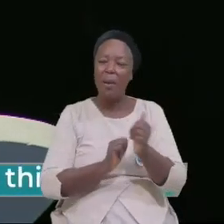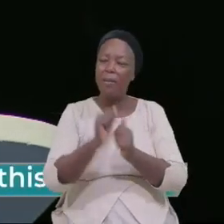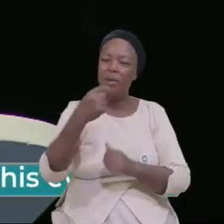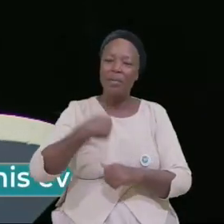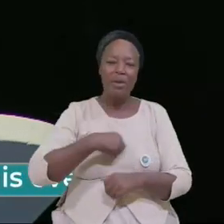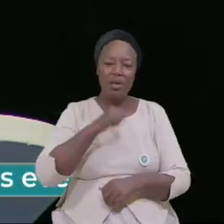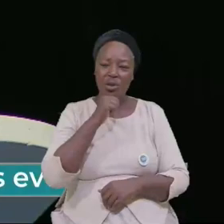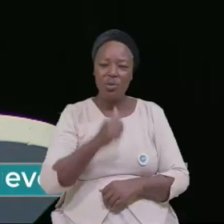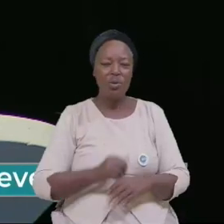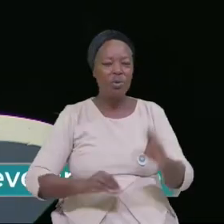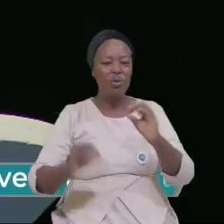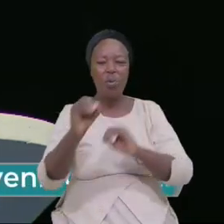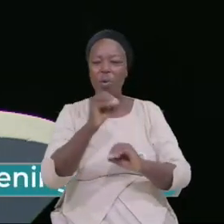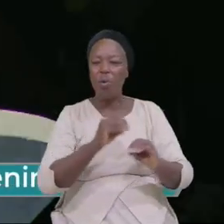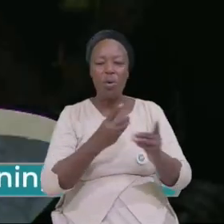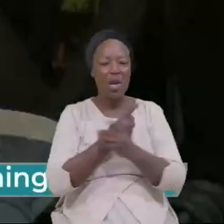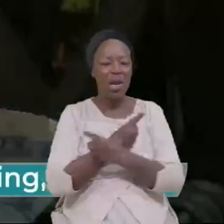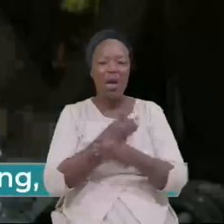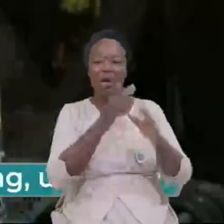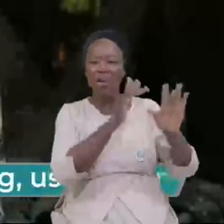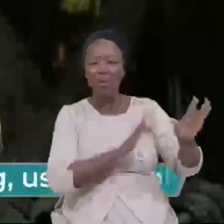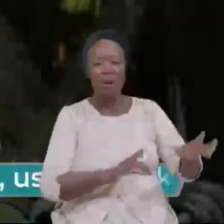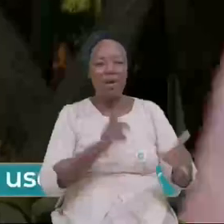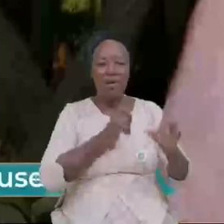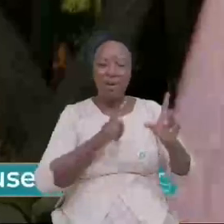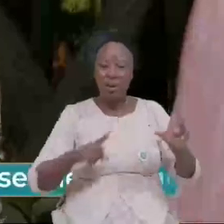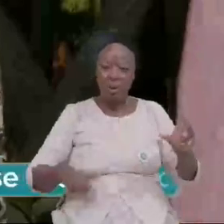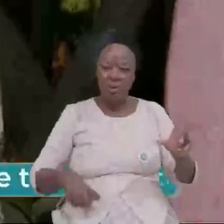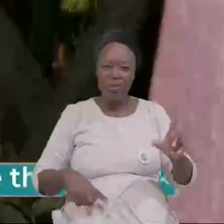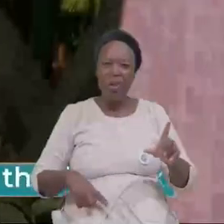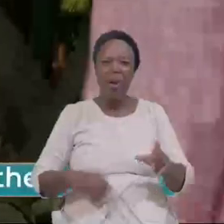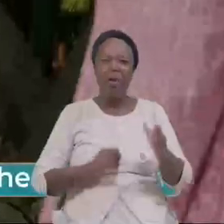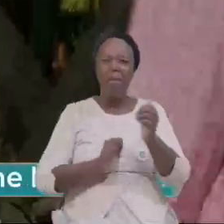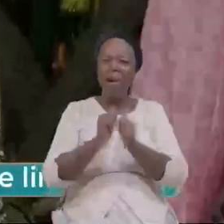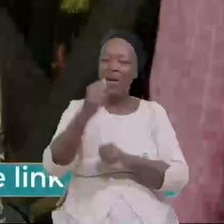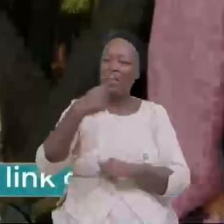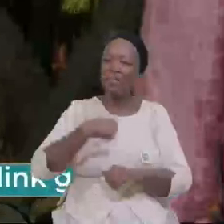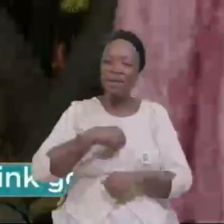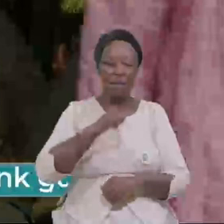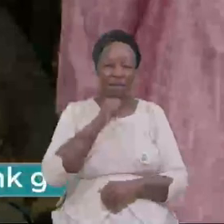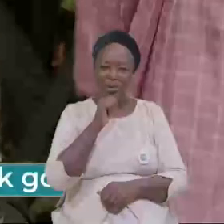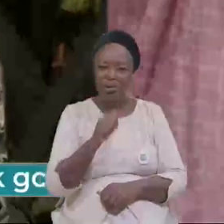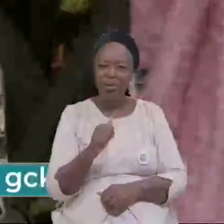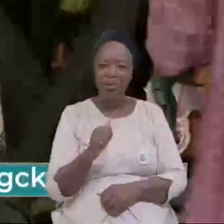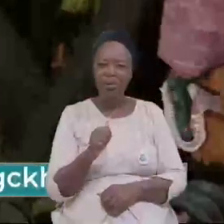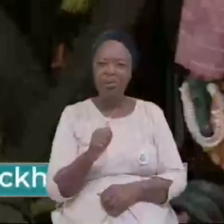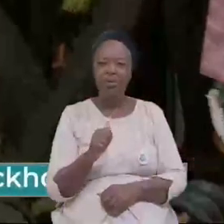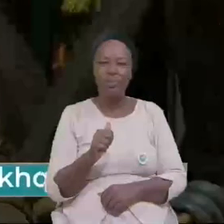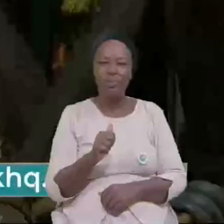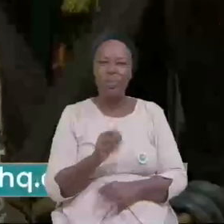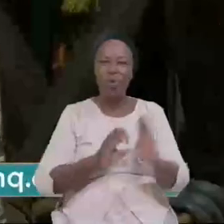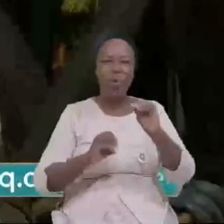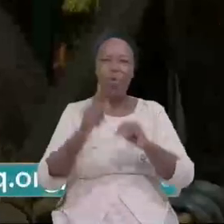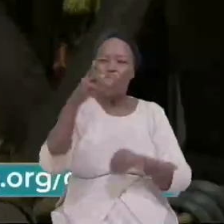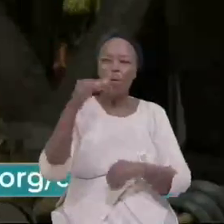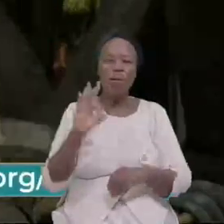Ne me dépasse pas, Seigneur compatissant. Ne me dépasse pas, Dieu des